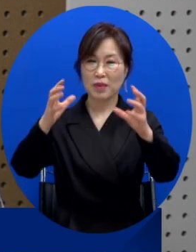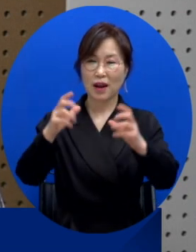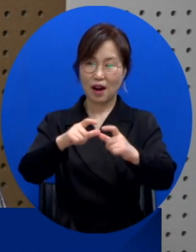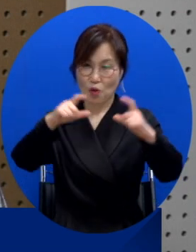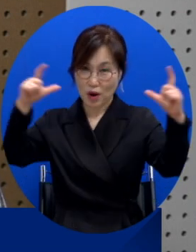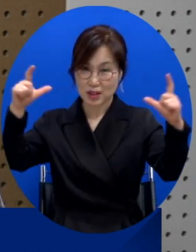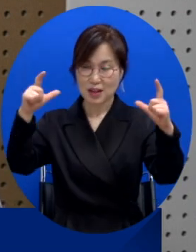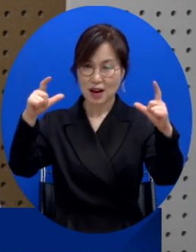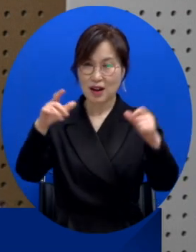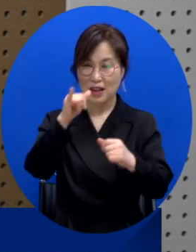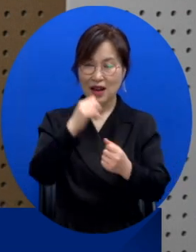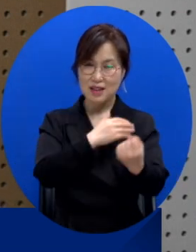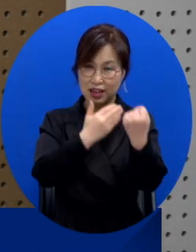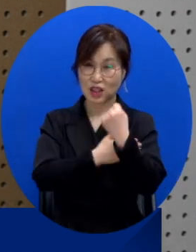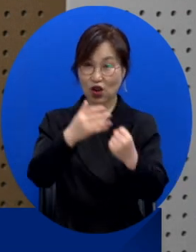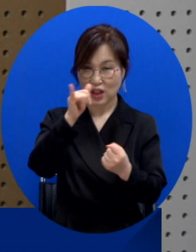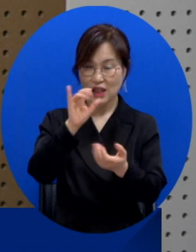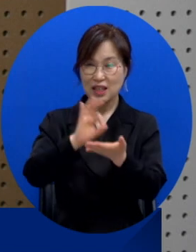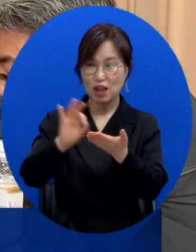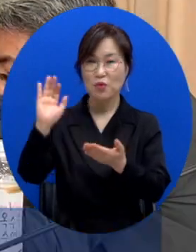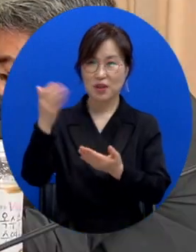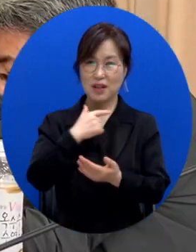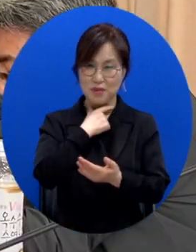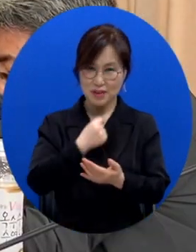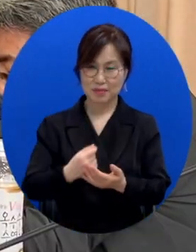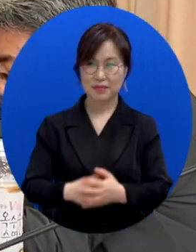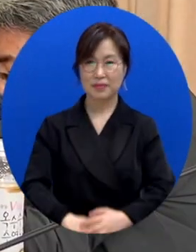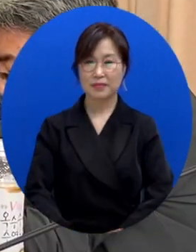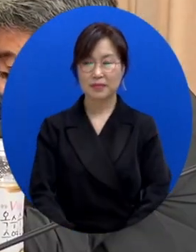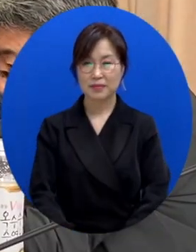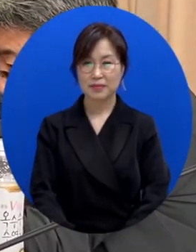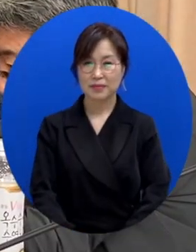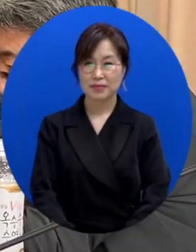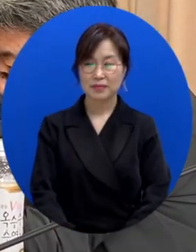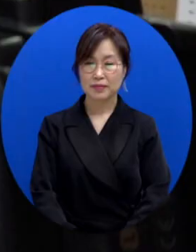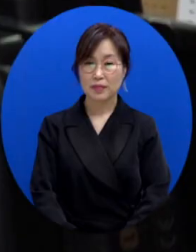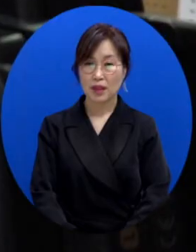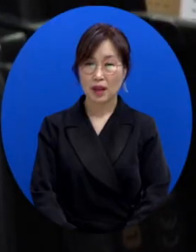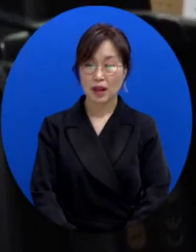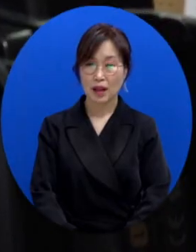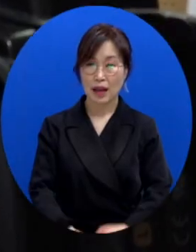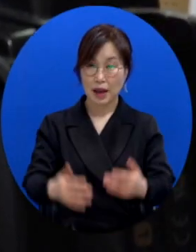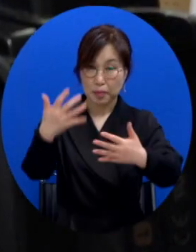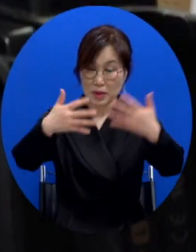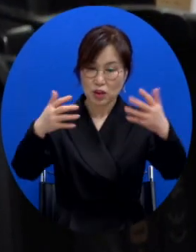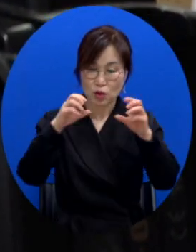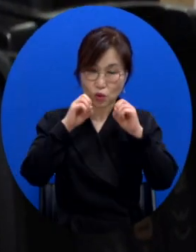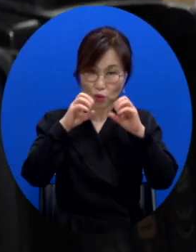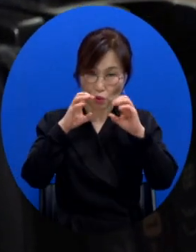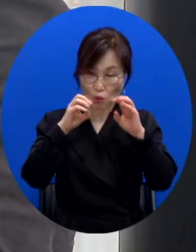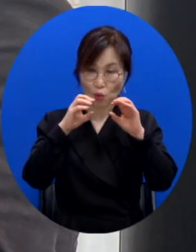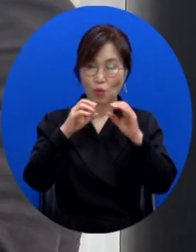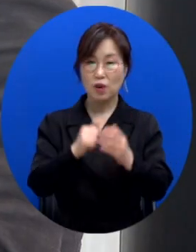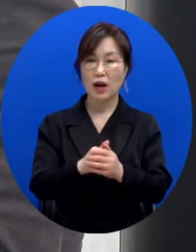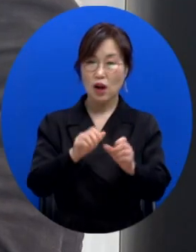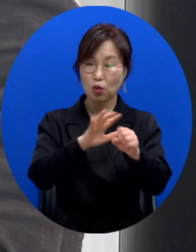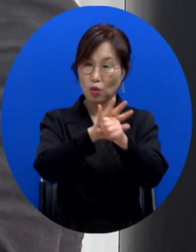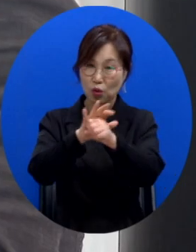능력 있게 사용하시기를 축원합니다. CTS 조이 필리핀의 미디어 선교가 포스트